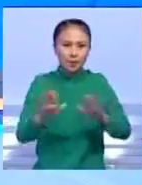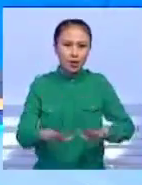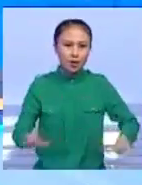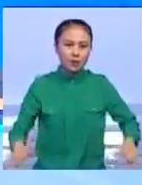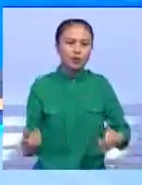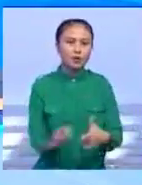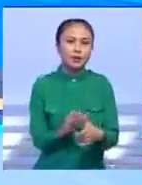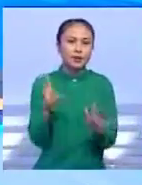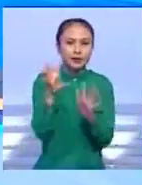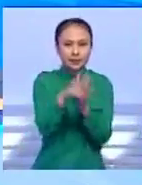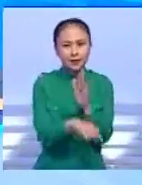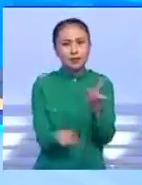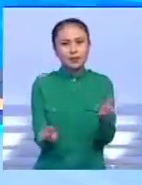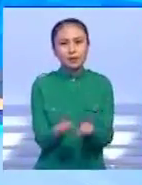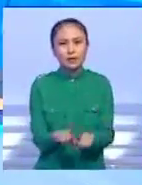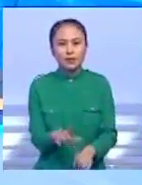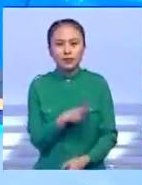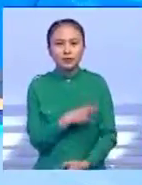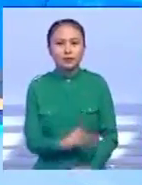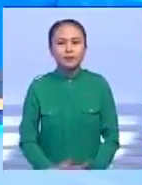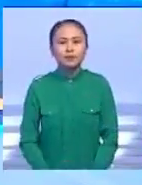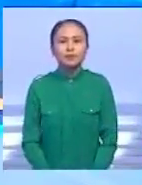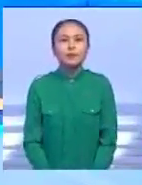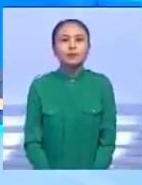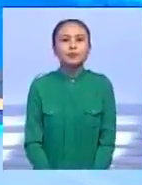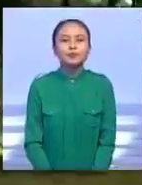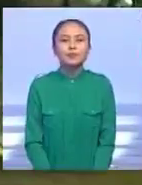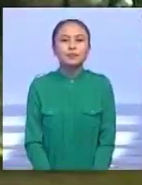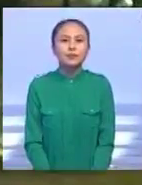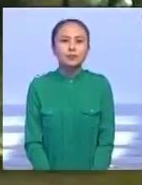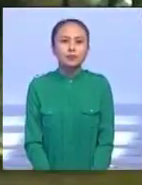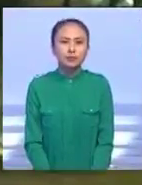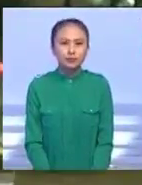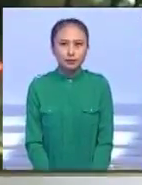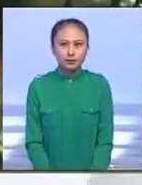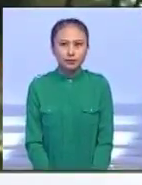мектептер мен балабақшаларға да енгізіле бастады.